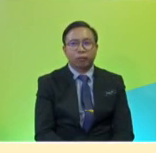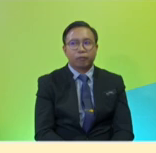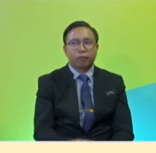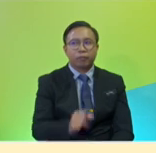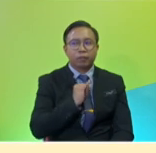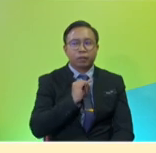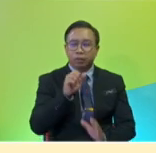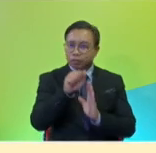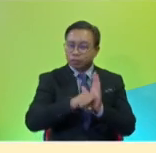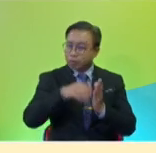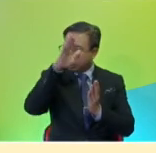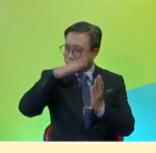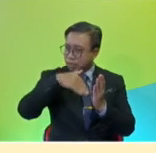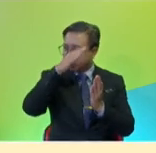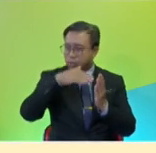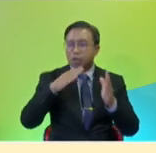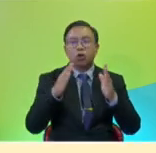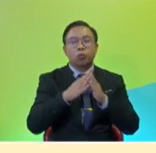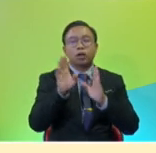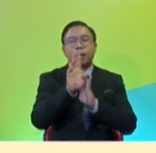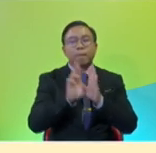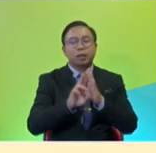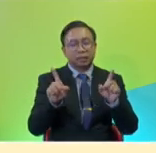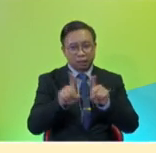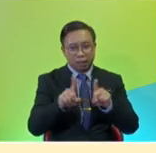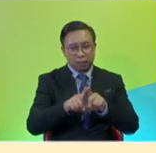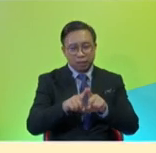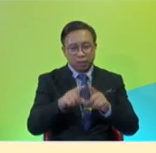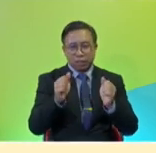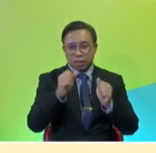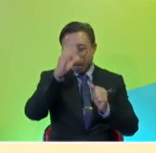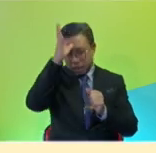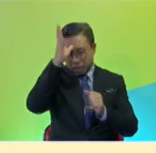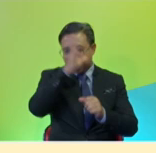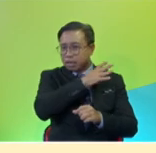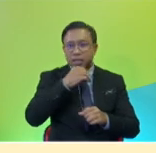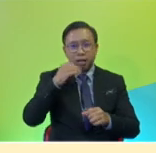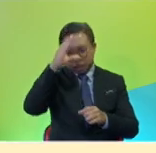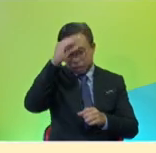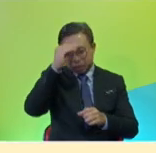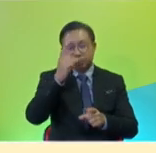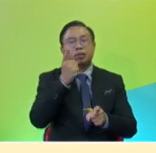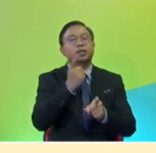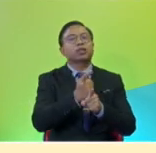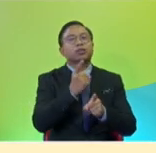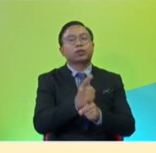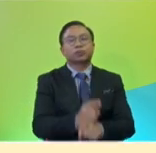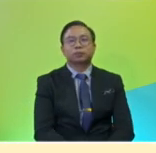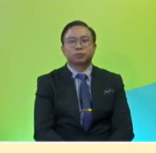Saya mengecat rumah bersama-sama ayah dan abang, betul? Betul, ya.